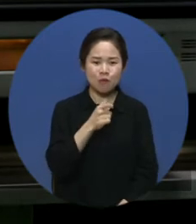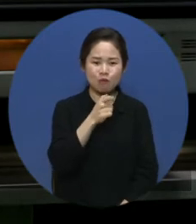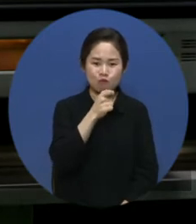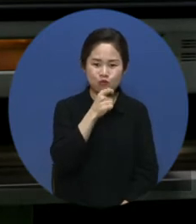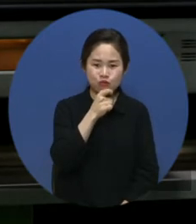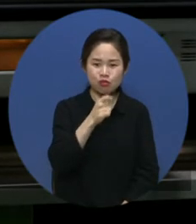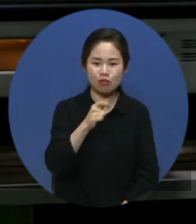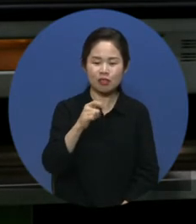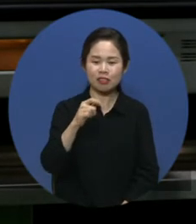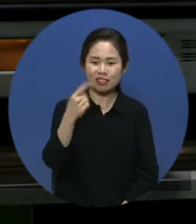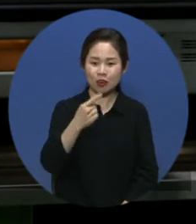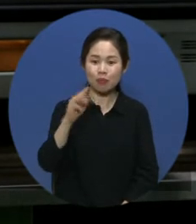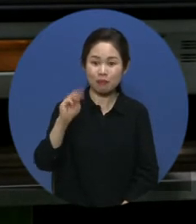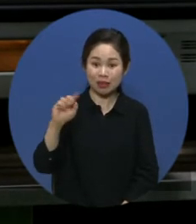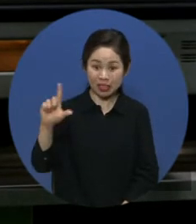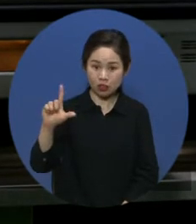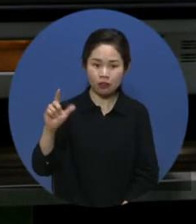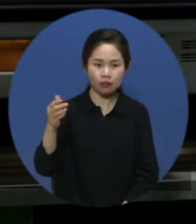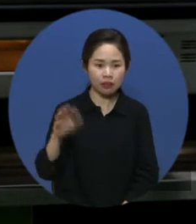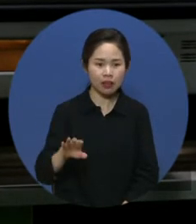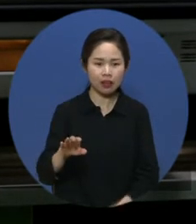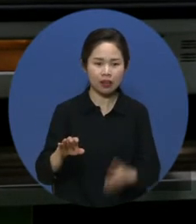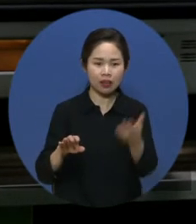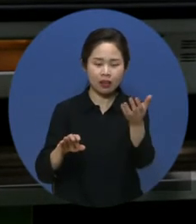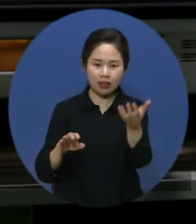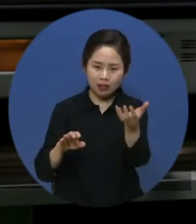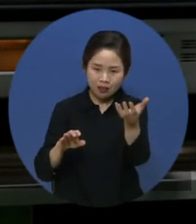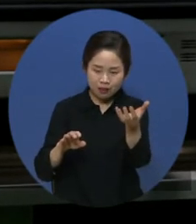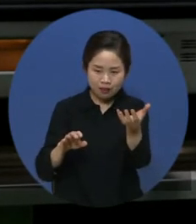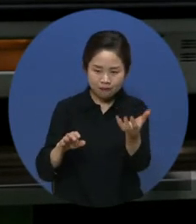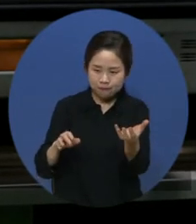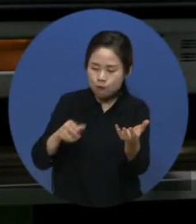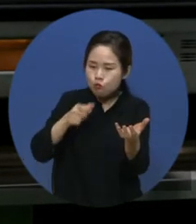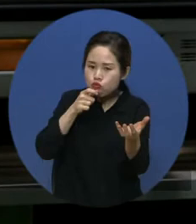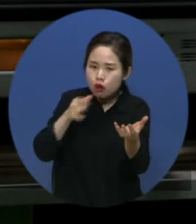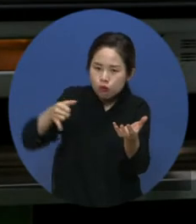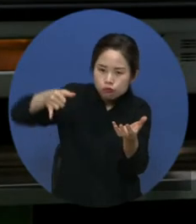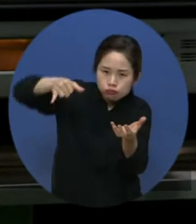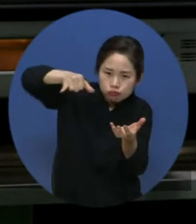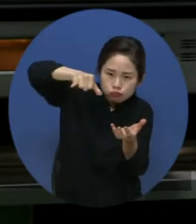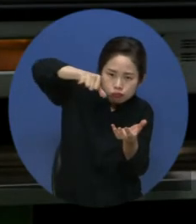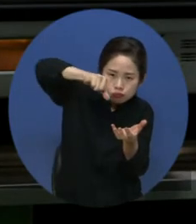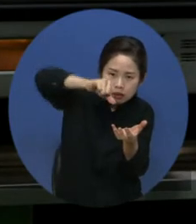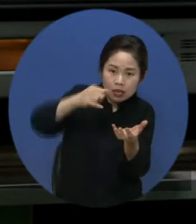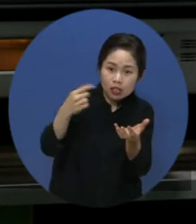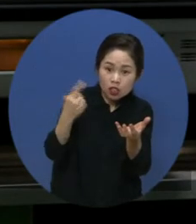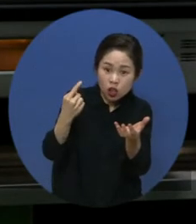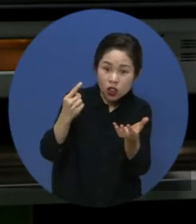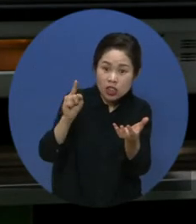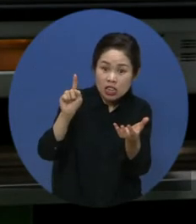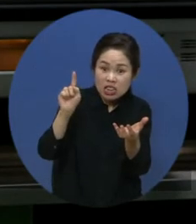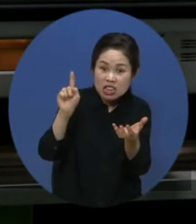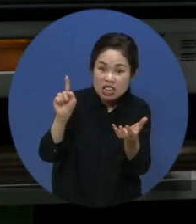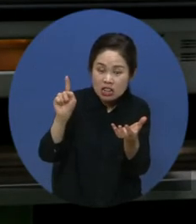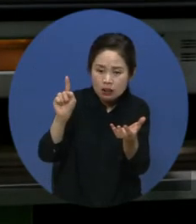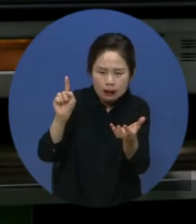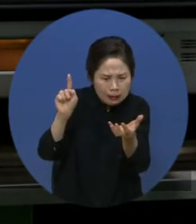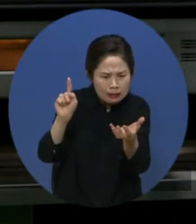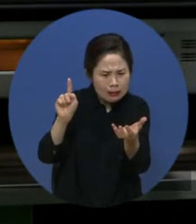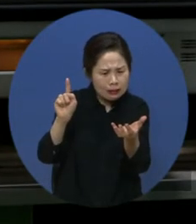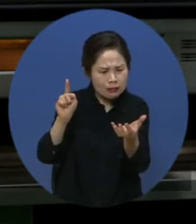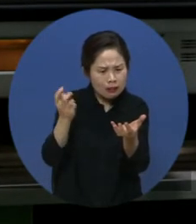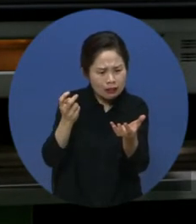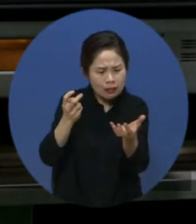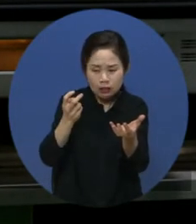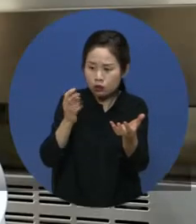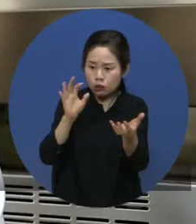만약에 1001g이 들어가서 그 1g을 빼기 위해서 손으로 집어 빼내는 그런